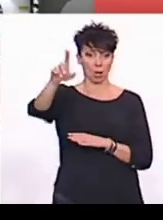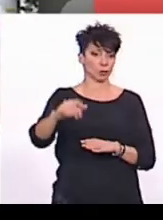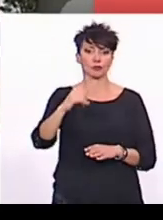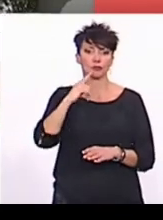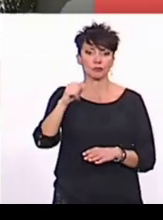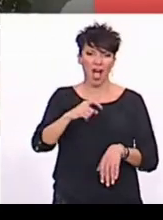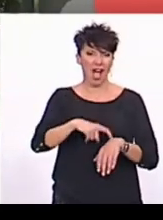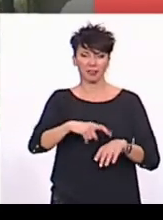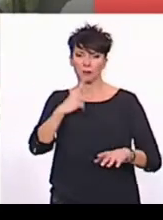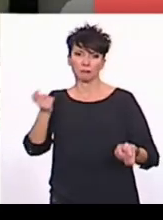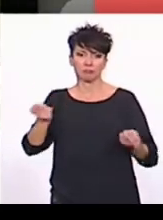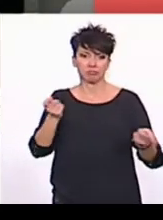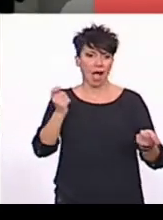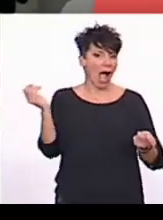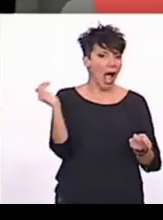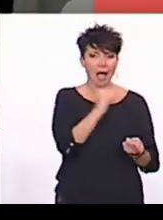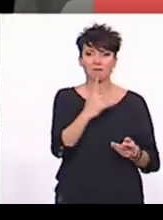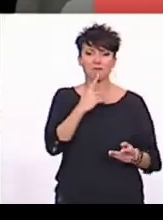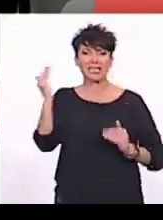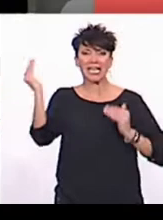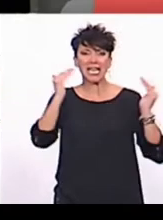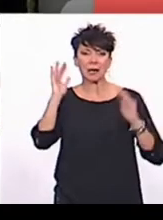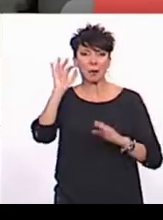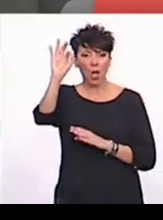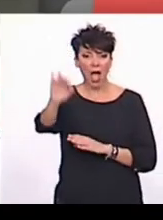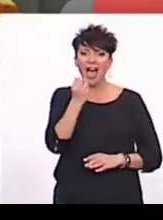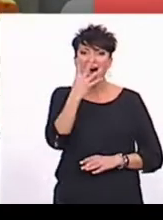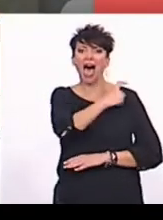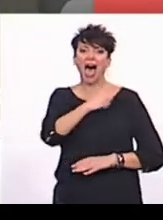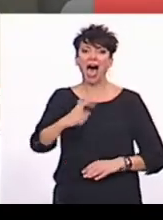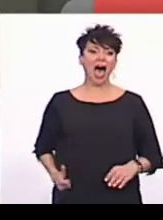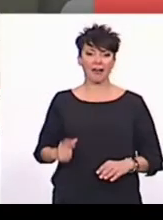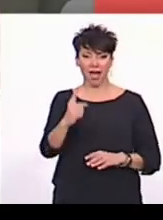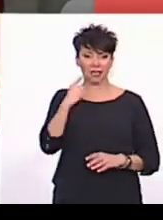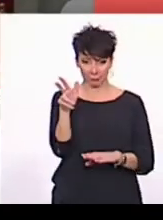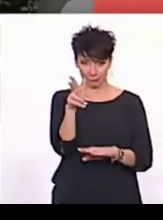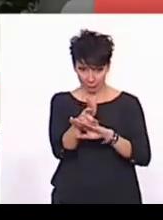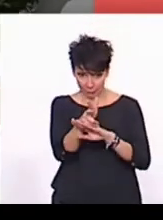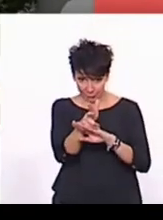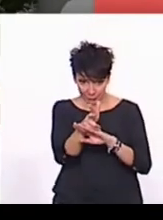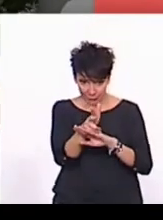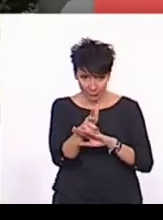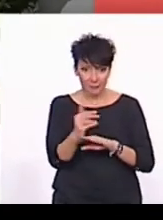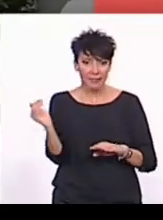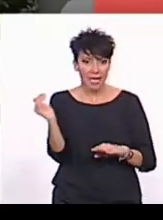Συναγερμός στην πρώτη γραμμή του ΕΣΥ. Ύποπτο κρούσμα φτάνει στον Ευαγγελισμό. Η κάμερα του Α καταγράφει.